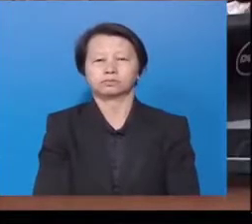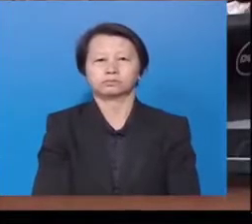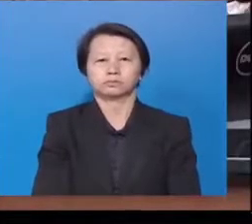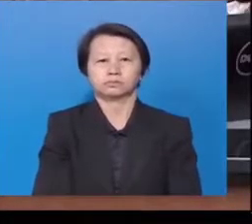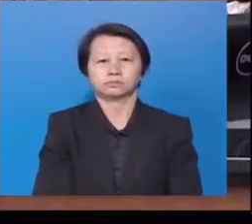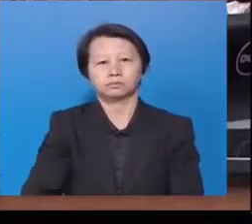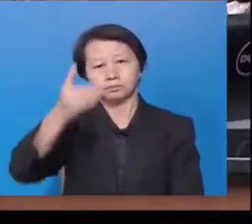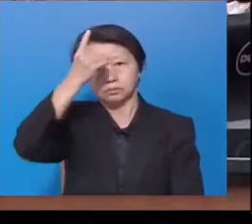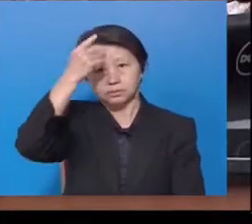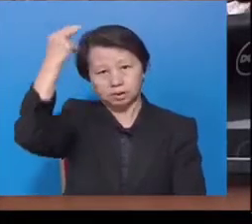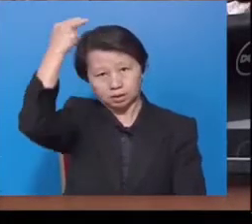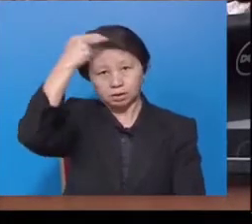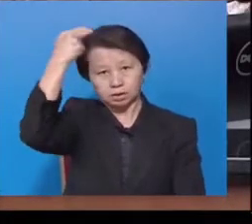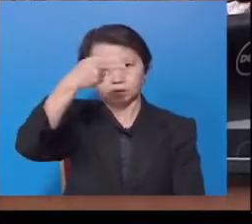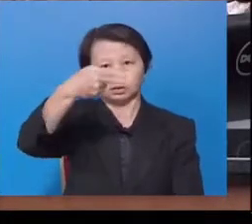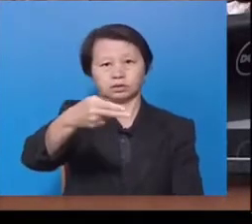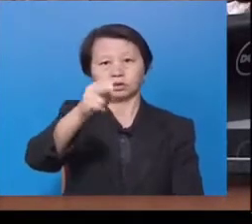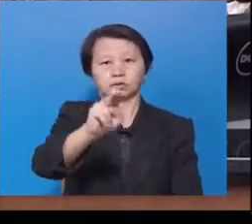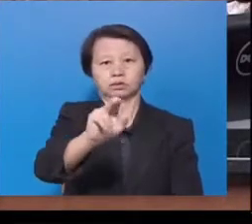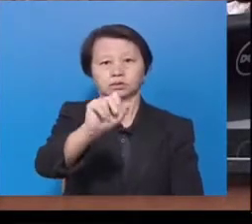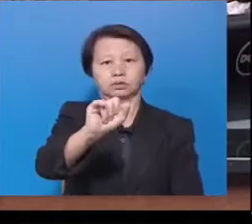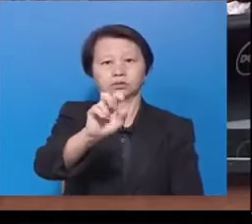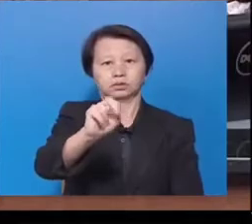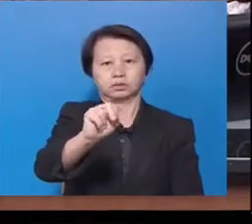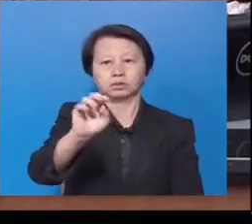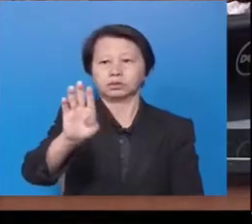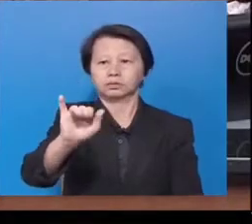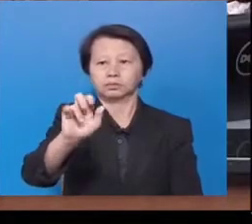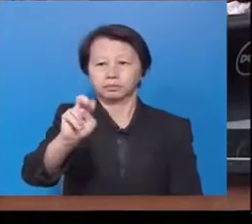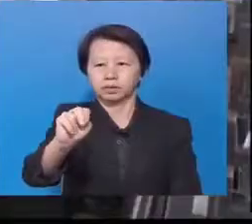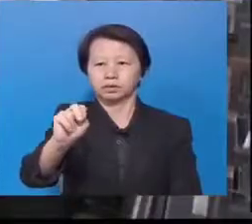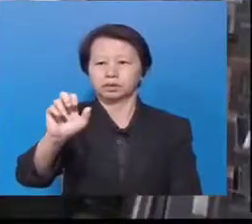Hai Datuk Haji Husin bin Nawang